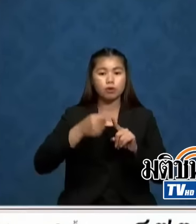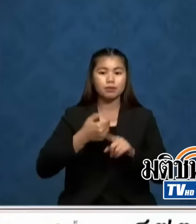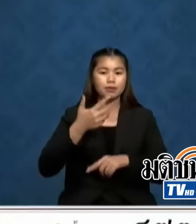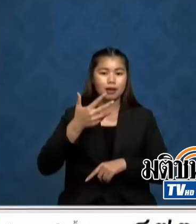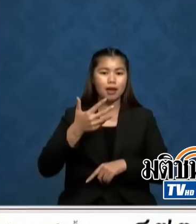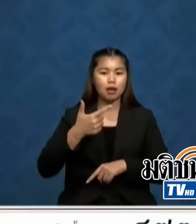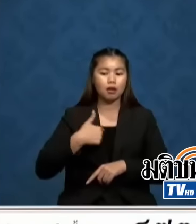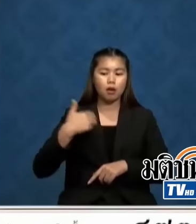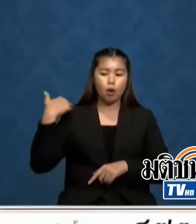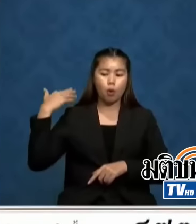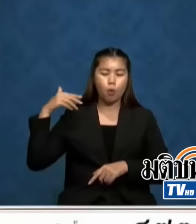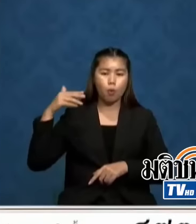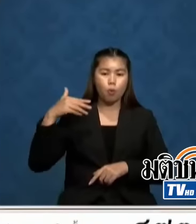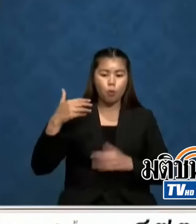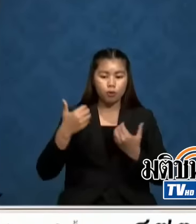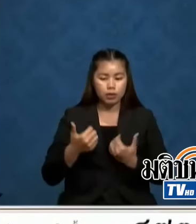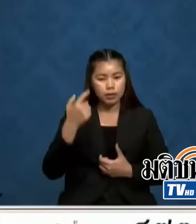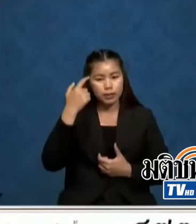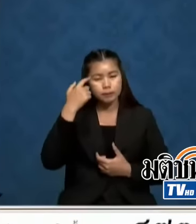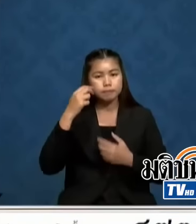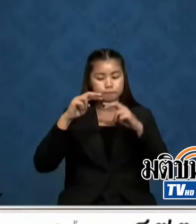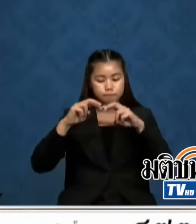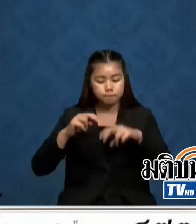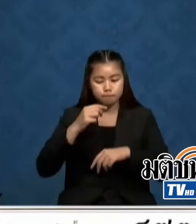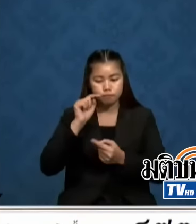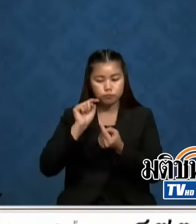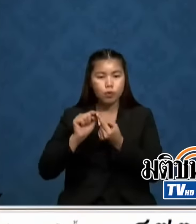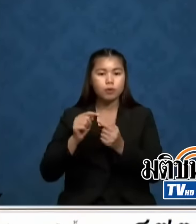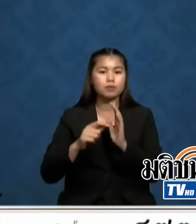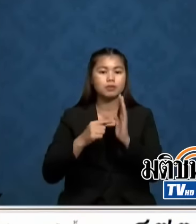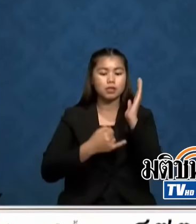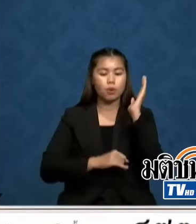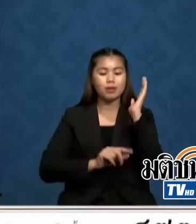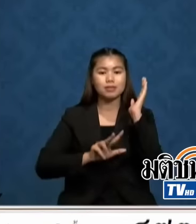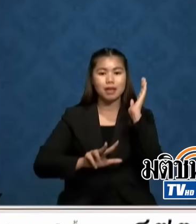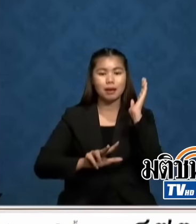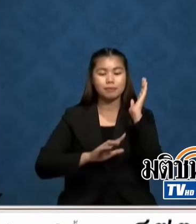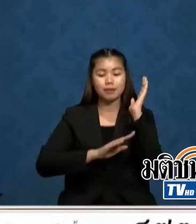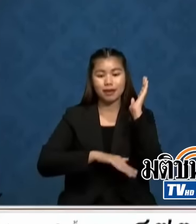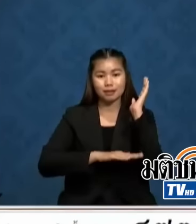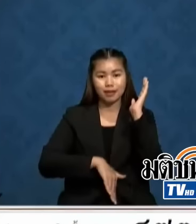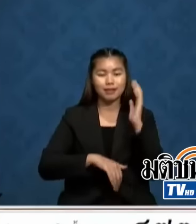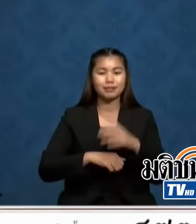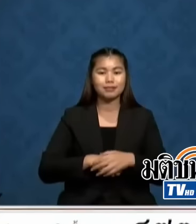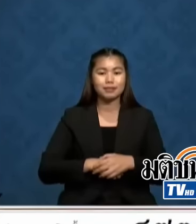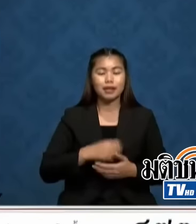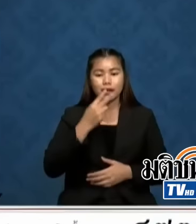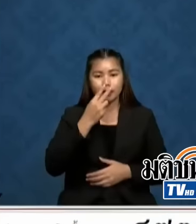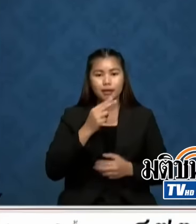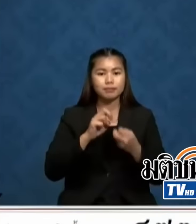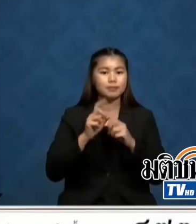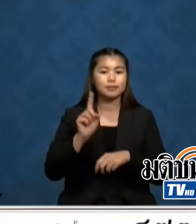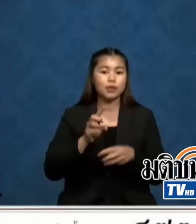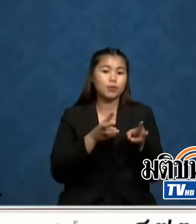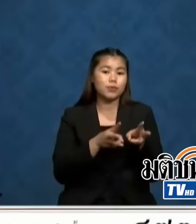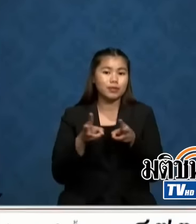นั้นก็ได้หันมามองการแก้ไขปัญหา 3จังหวัดชายแดนภาคใต้และเห็นว่าแนวทาง